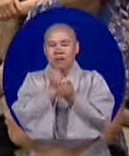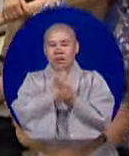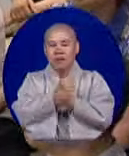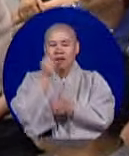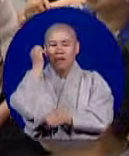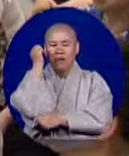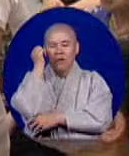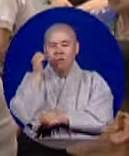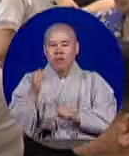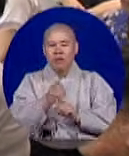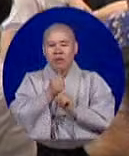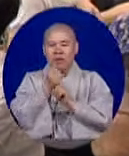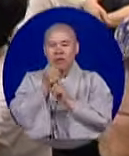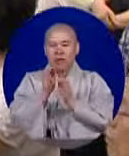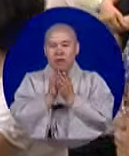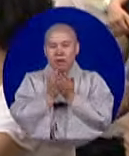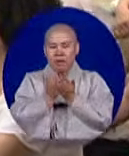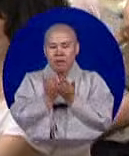기본 경전이